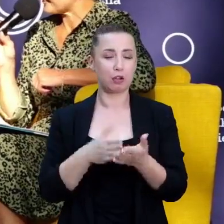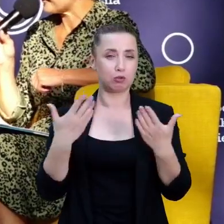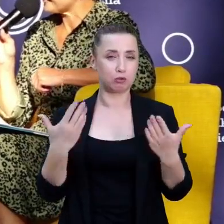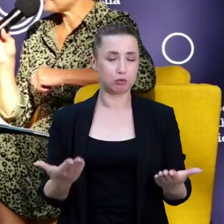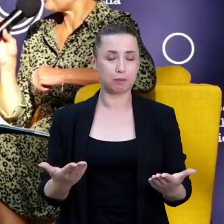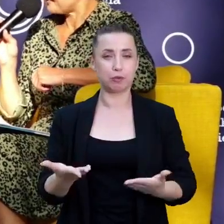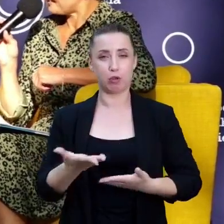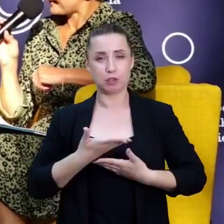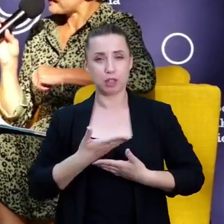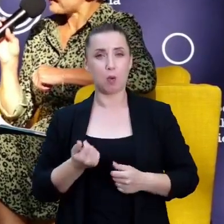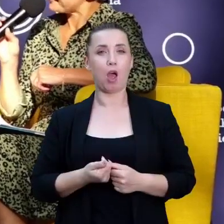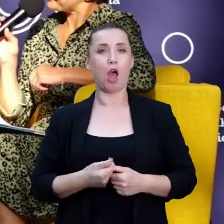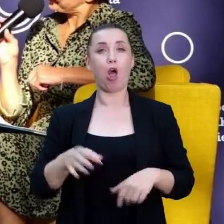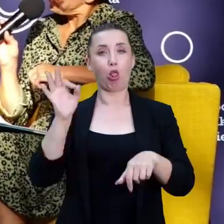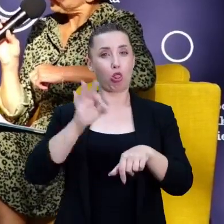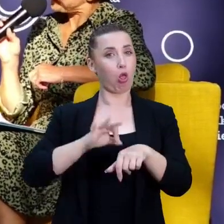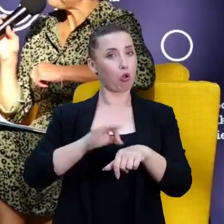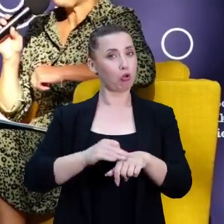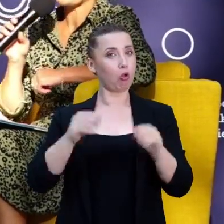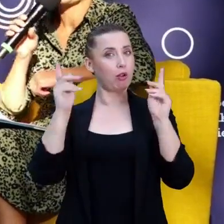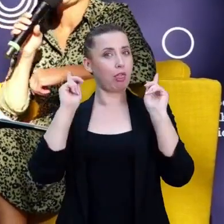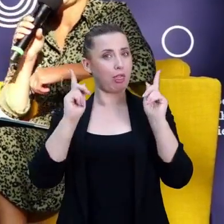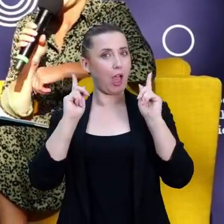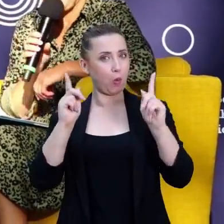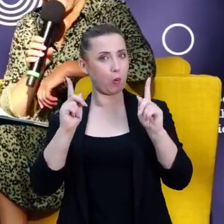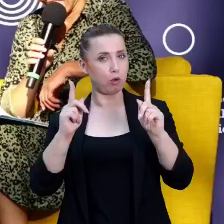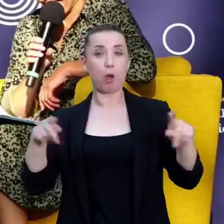nauk muzycznych, to brzmi bardzo dumnie,